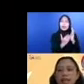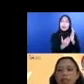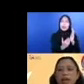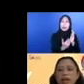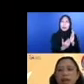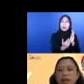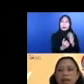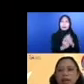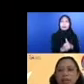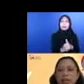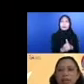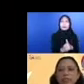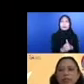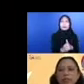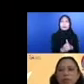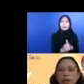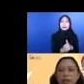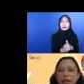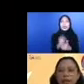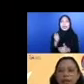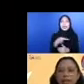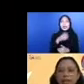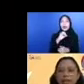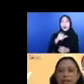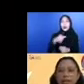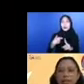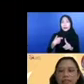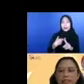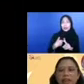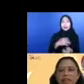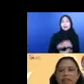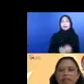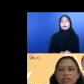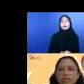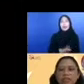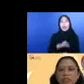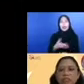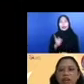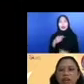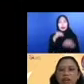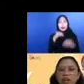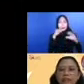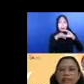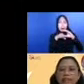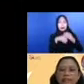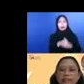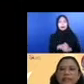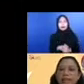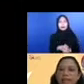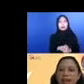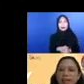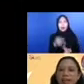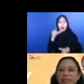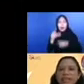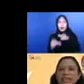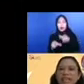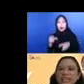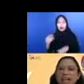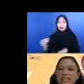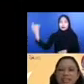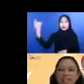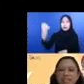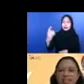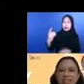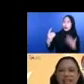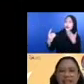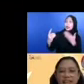yang dilakukan oleh OJK maupun oleh bank, itu orang-orang yang datang bisa bertanya, kemudian terjadi